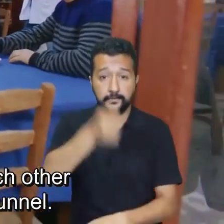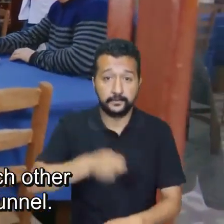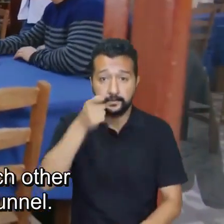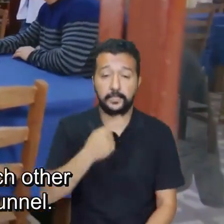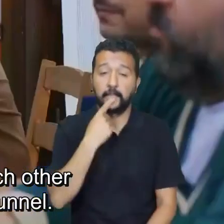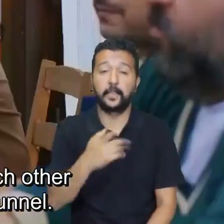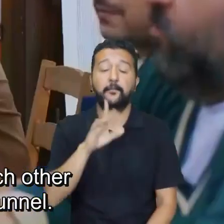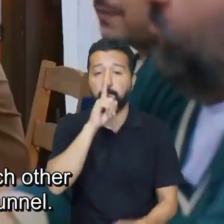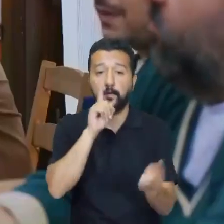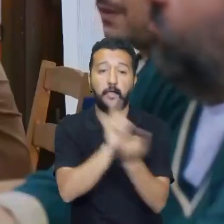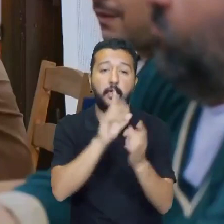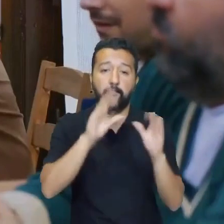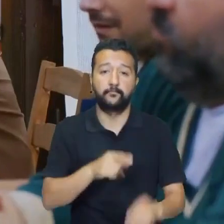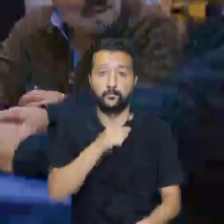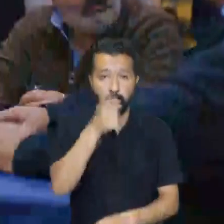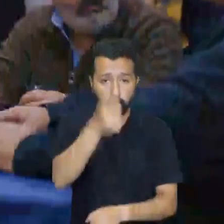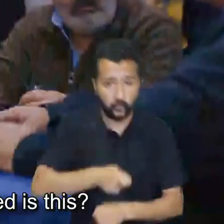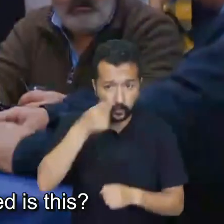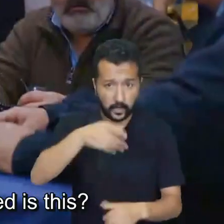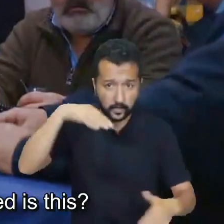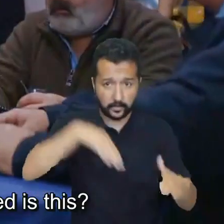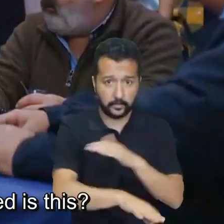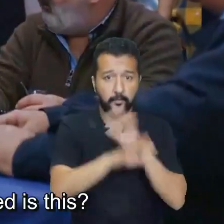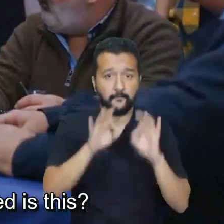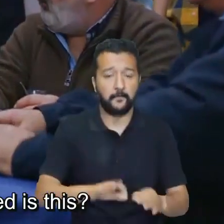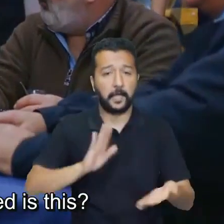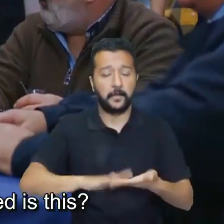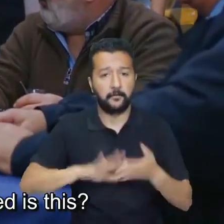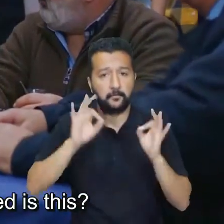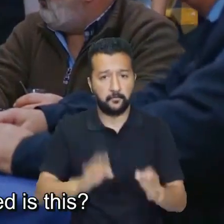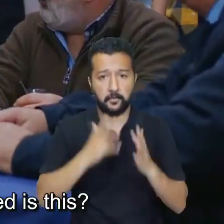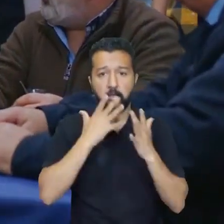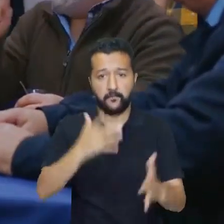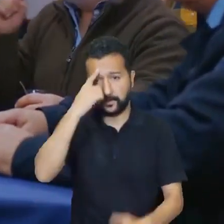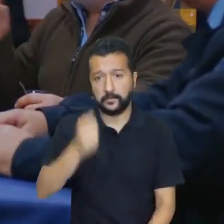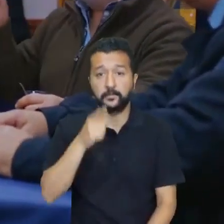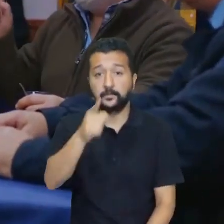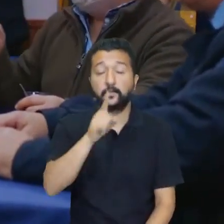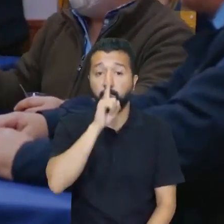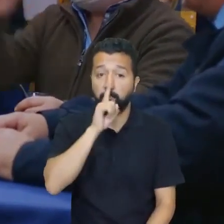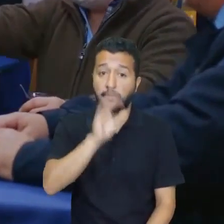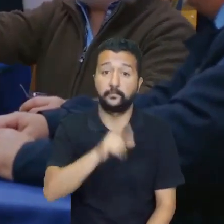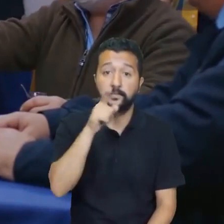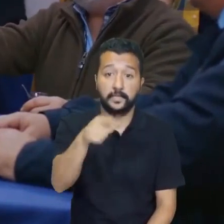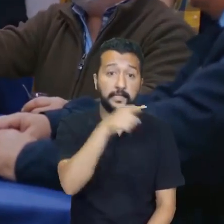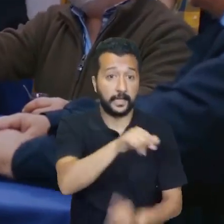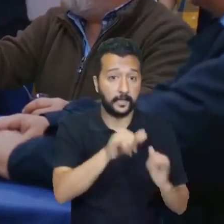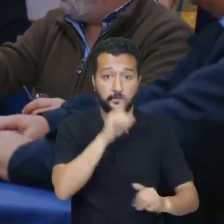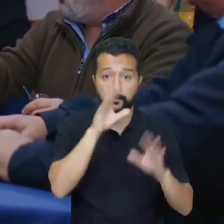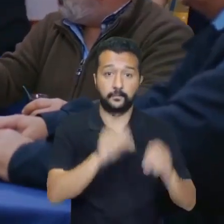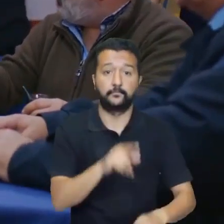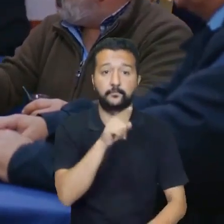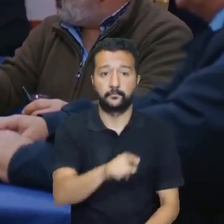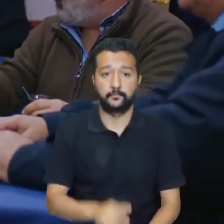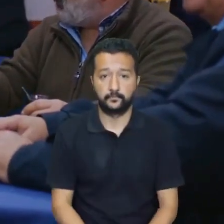tek kelime ekmezler birbirleriyle. Tünel? Pay arkadaş ya, nasıl bir nefretmiş bu ya? Sen hiç konuşma, sen de.